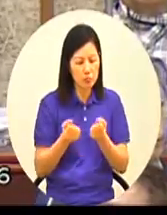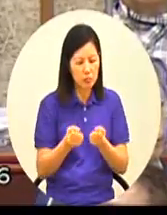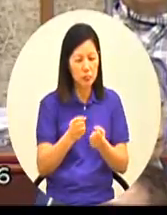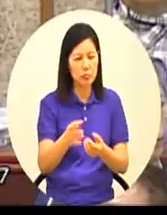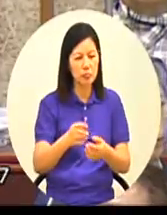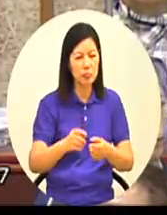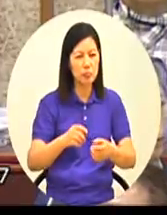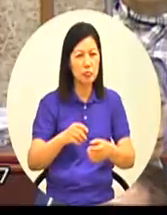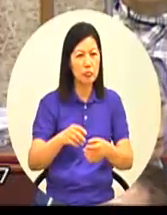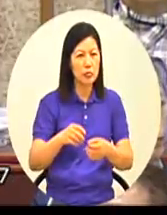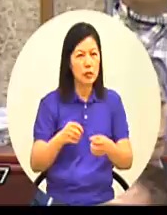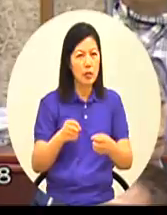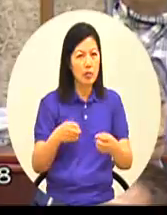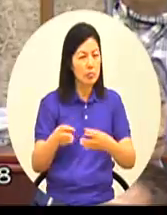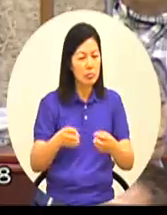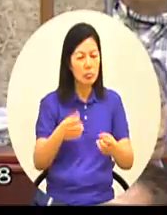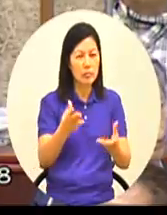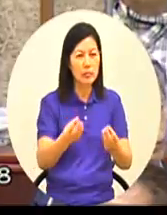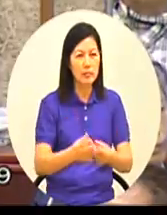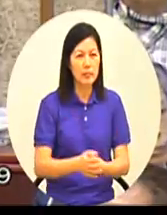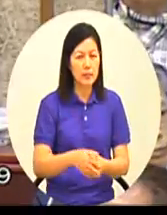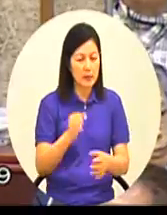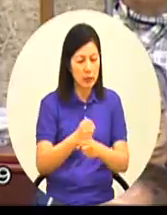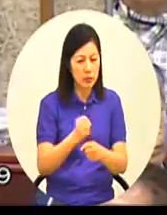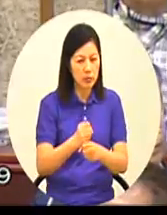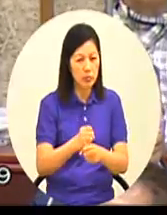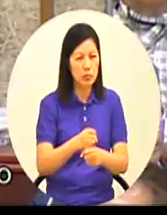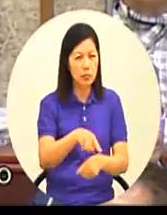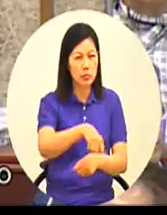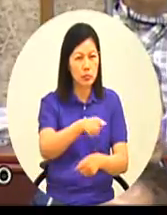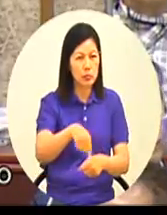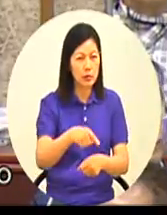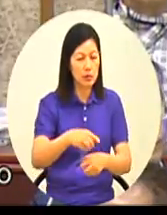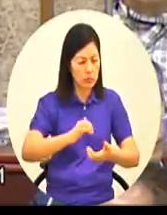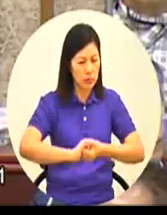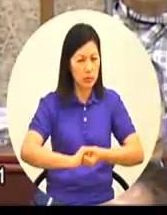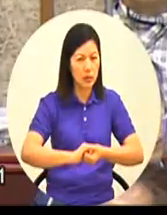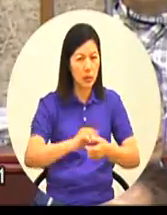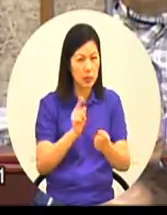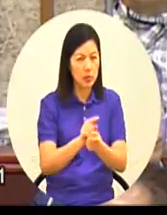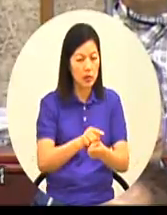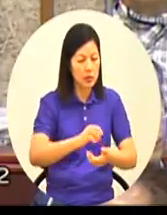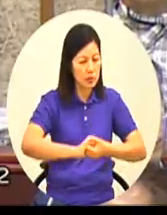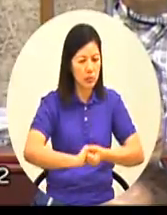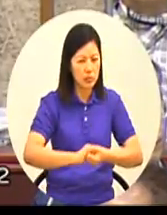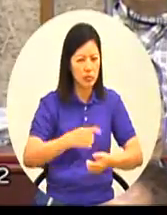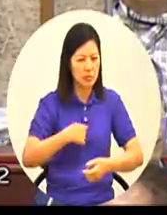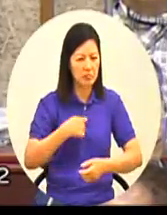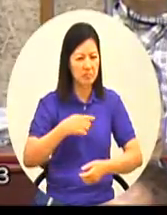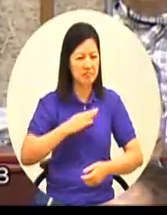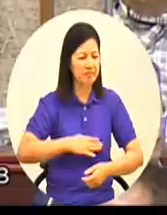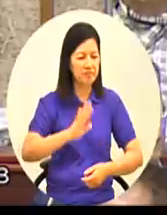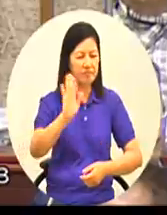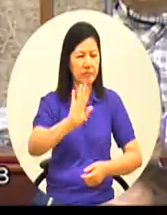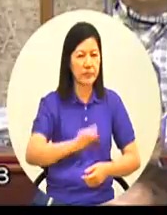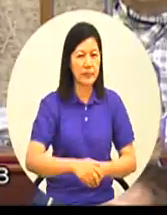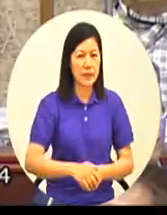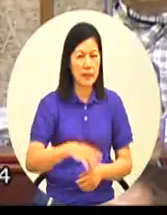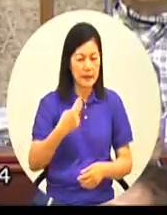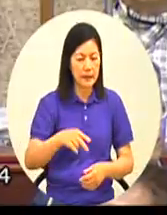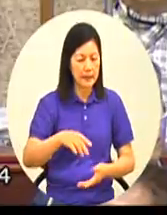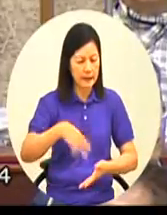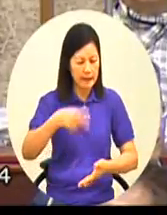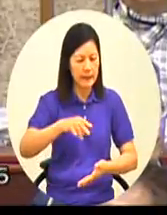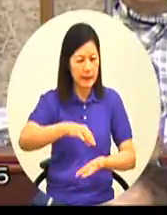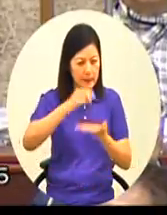是重复提出，也就是我们可能已经做出诉愿的决定了，但是他可能对这个决定不服，他又重新再提出诉愿，对，